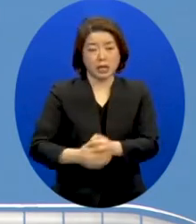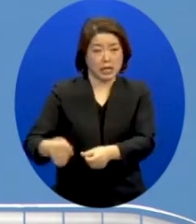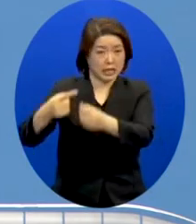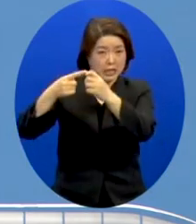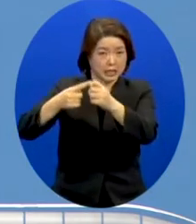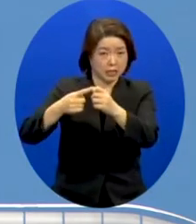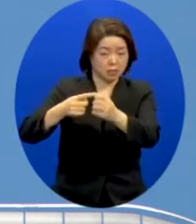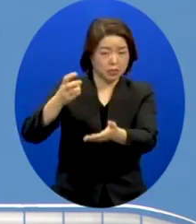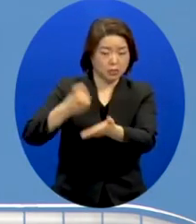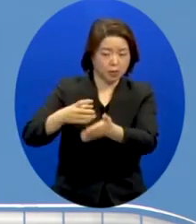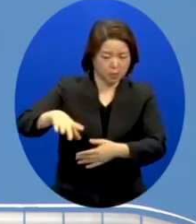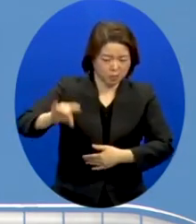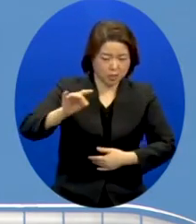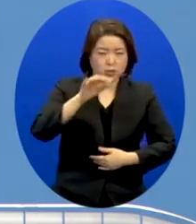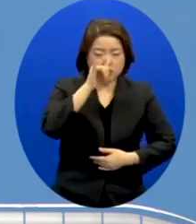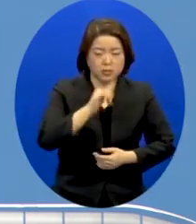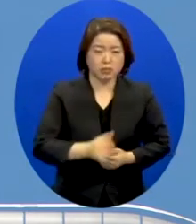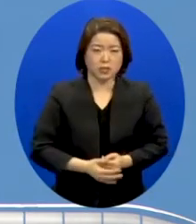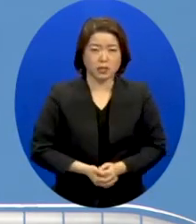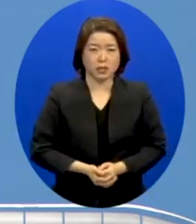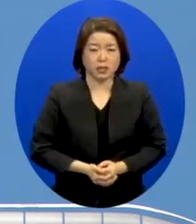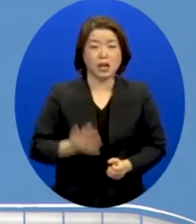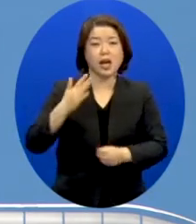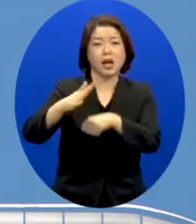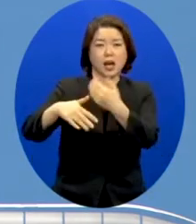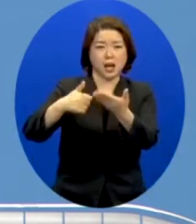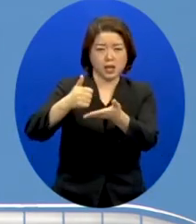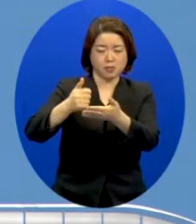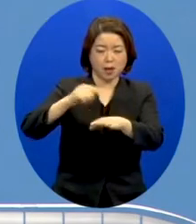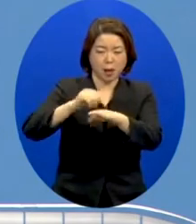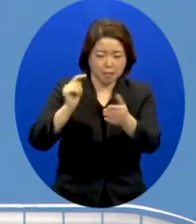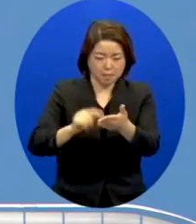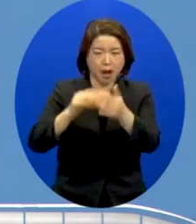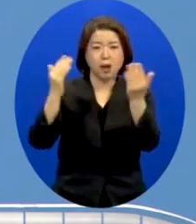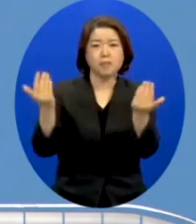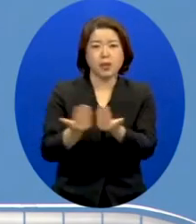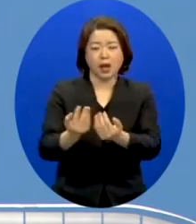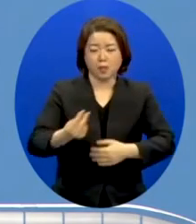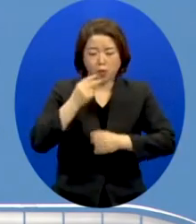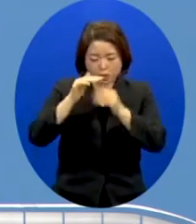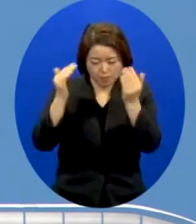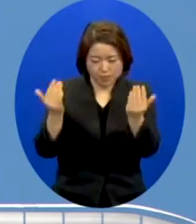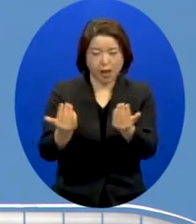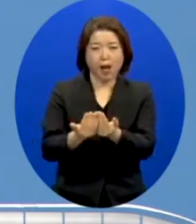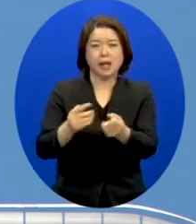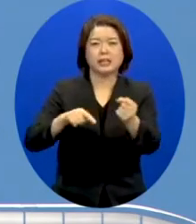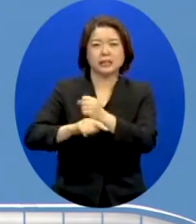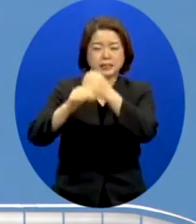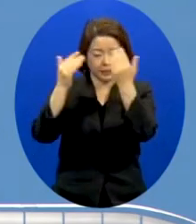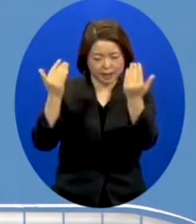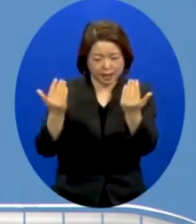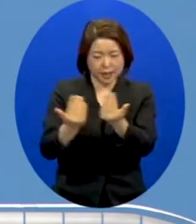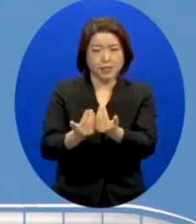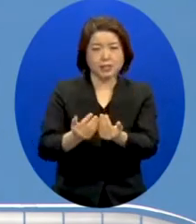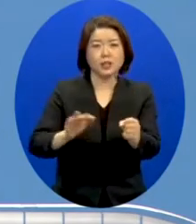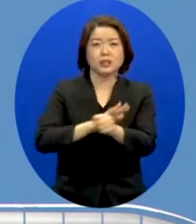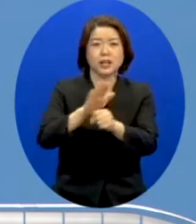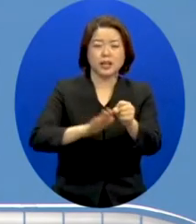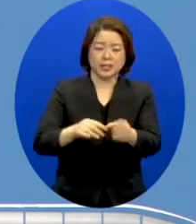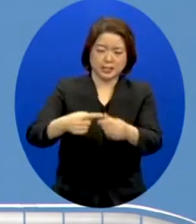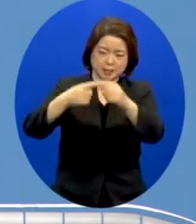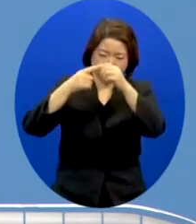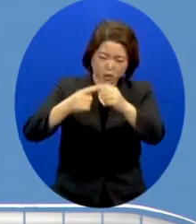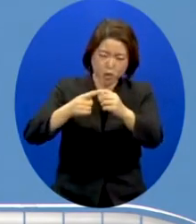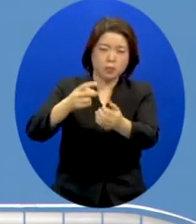계명이 먼저 있어요 하나님을 마음을 다하여 목숨을 다하여 뜻을 다하여 사랑하는 것이 첫 번째 게